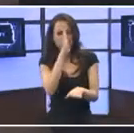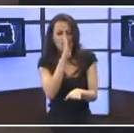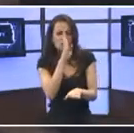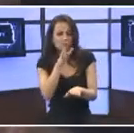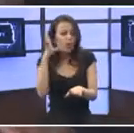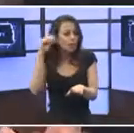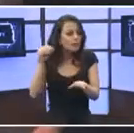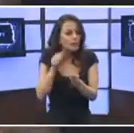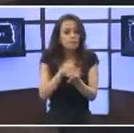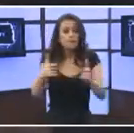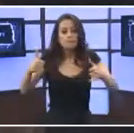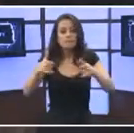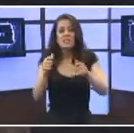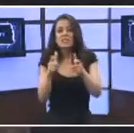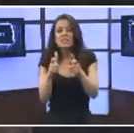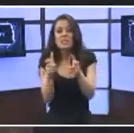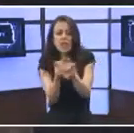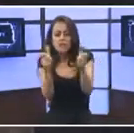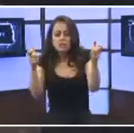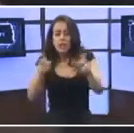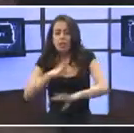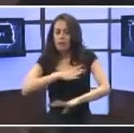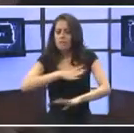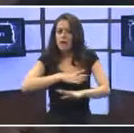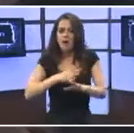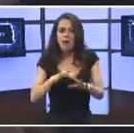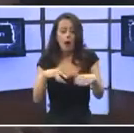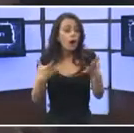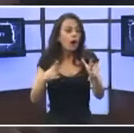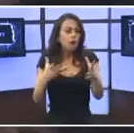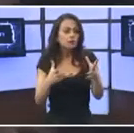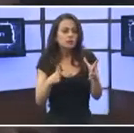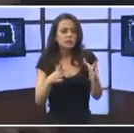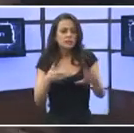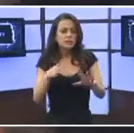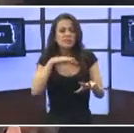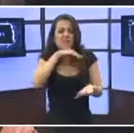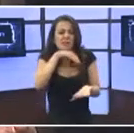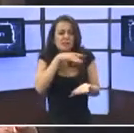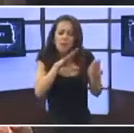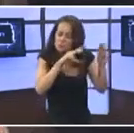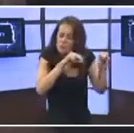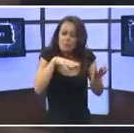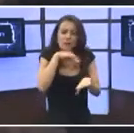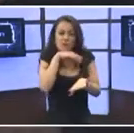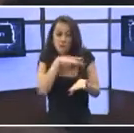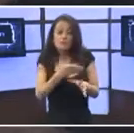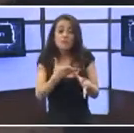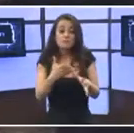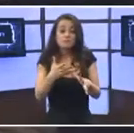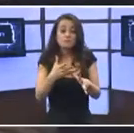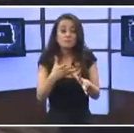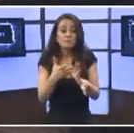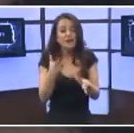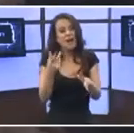var. Artık yatalak yaşlılarımız beni kim bakacak diye düşünmüyor. Yarışıyorlar hatta bir asgari ücret